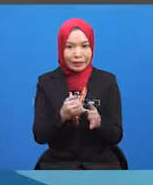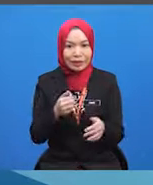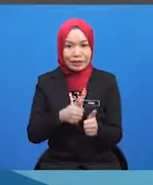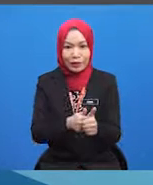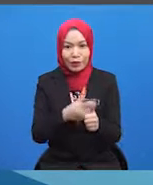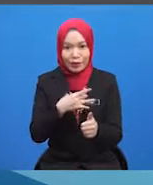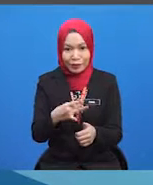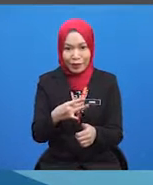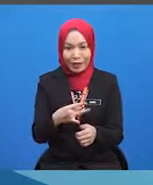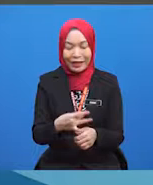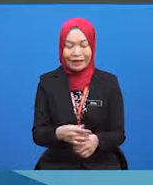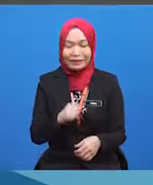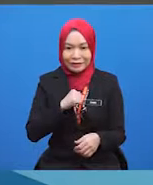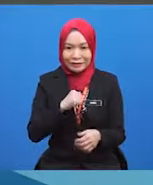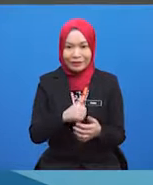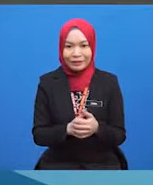masing-masing.